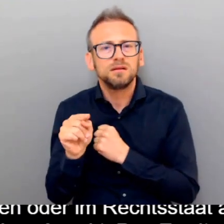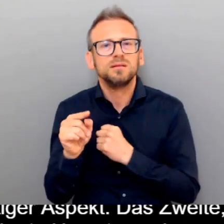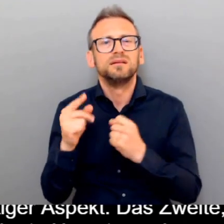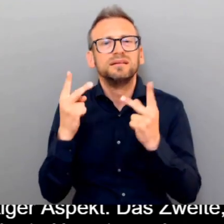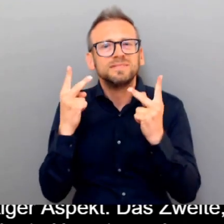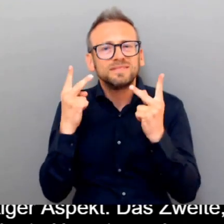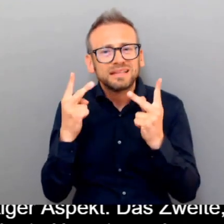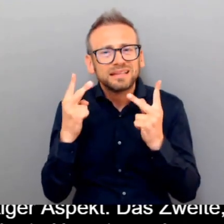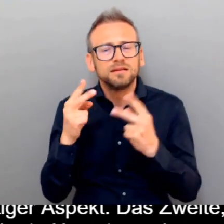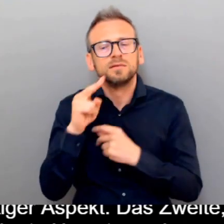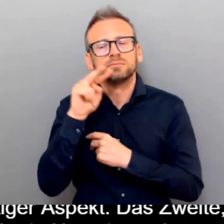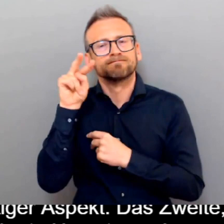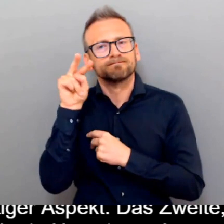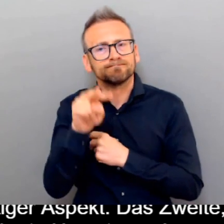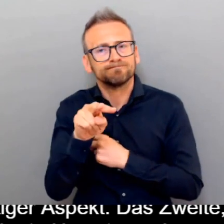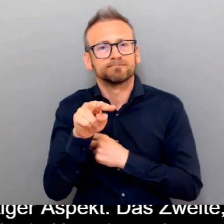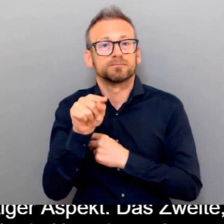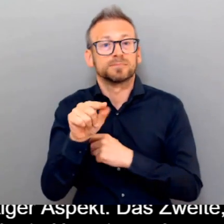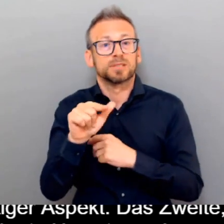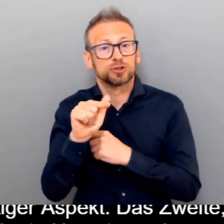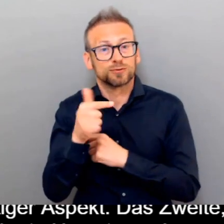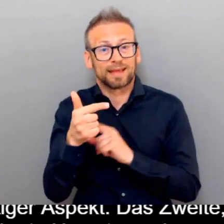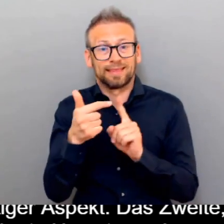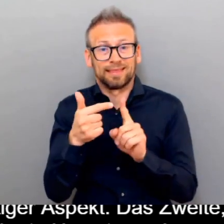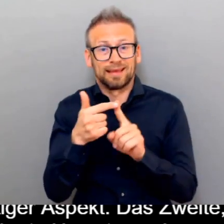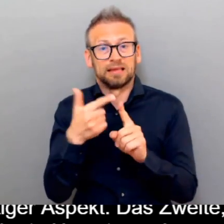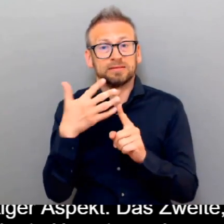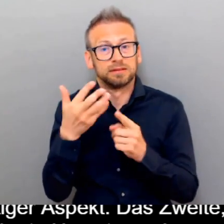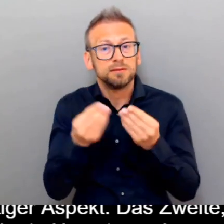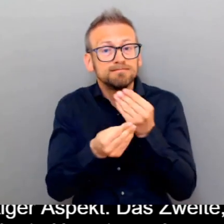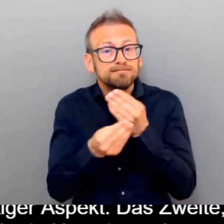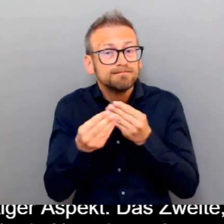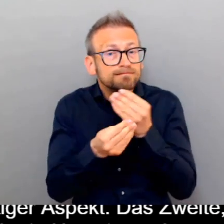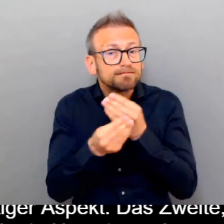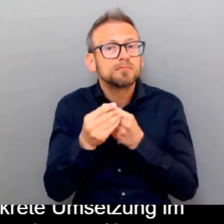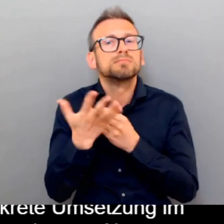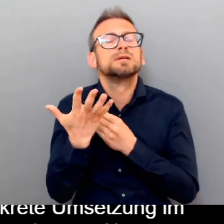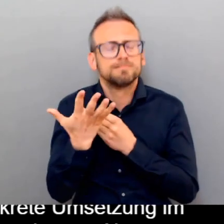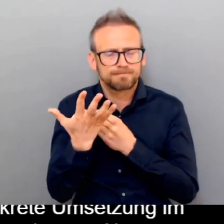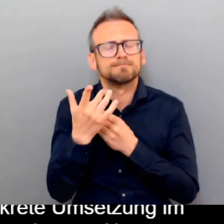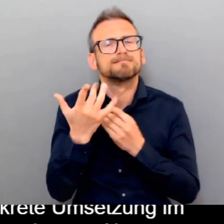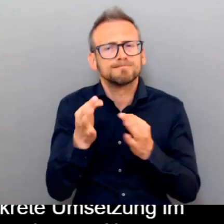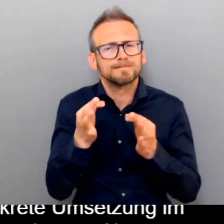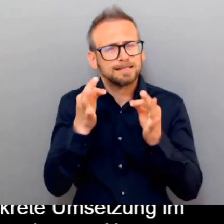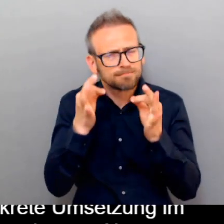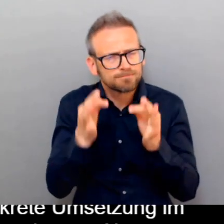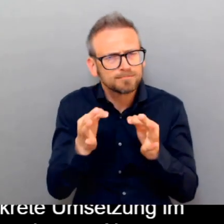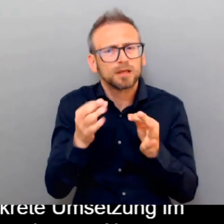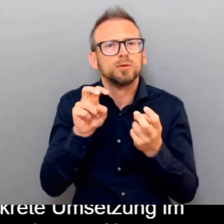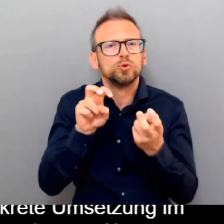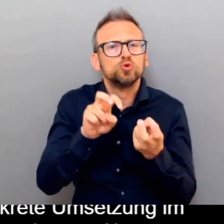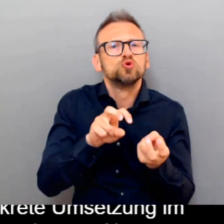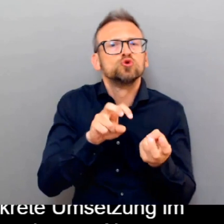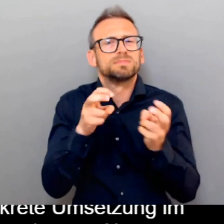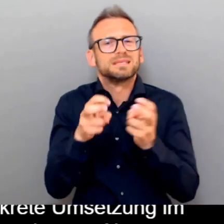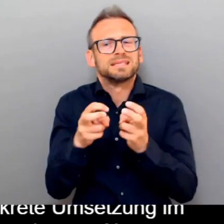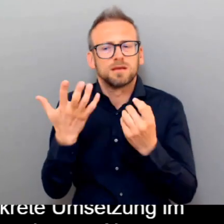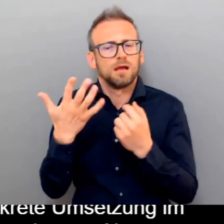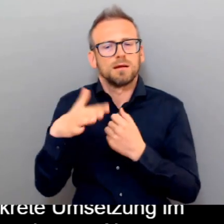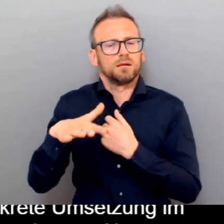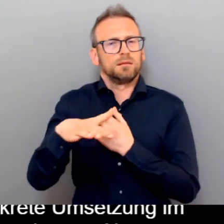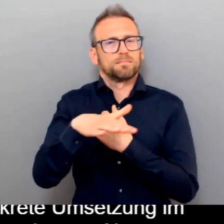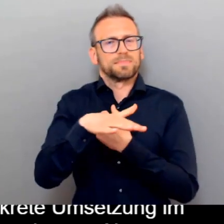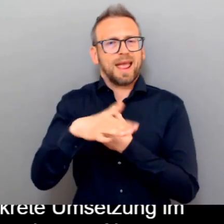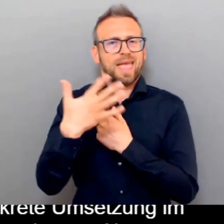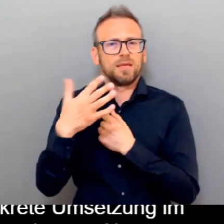möglich sein, dass die Außengastronomie öffnet und zwar bis 20 Uhr. Und es wird dann ab dem 25.05. möglich